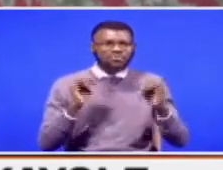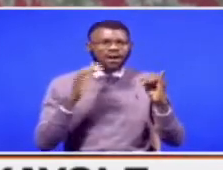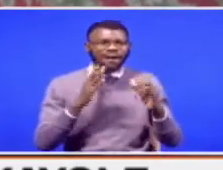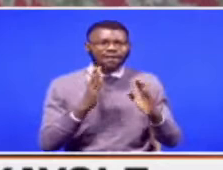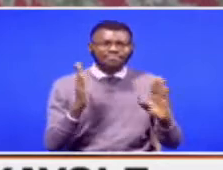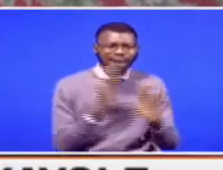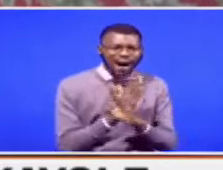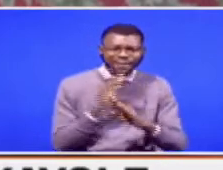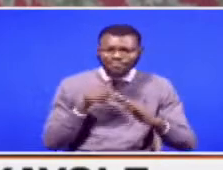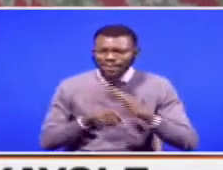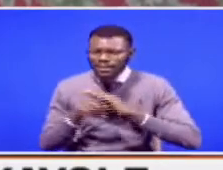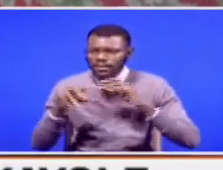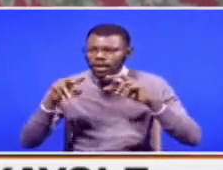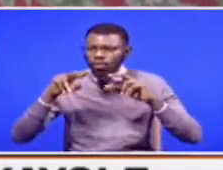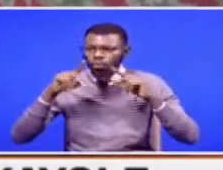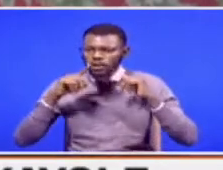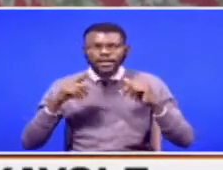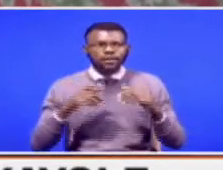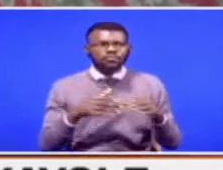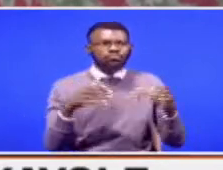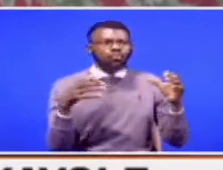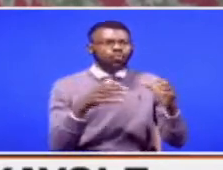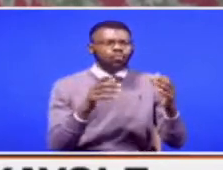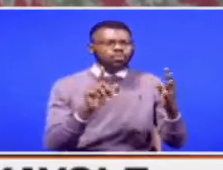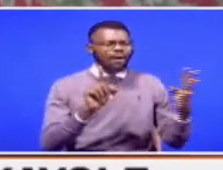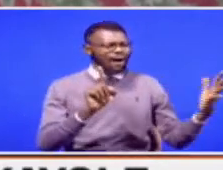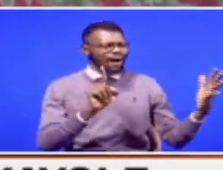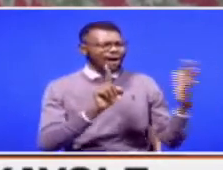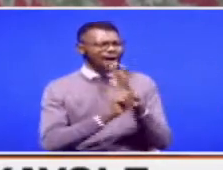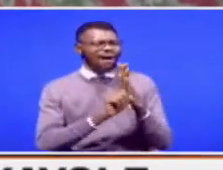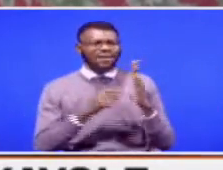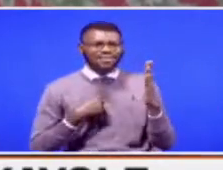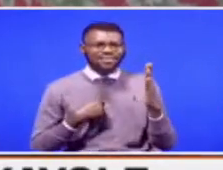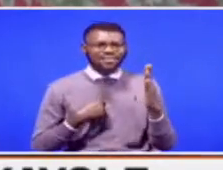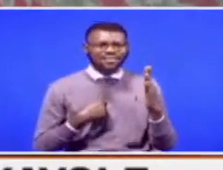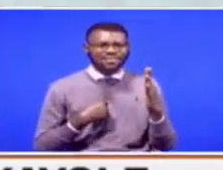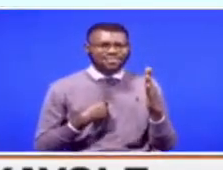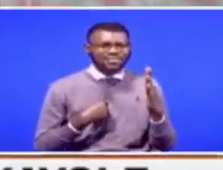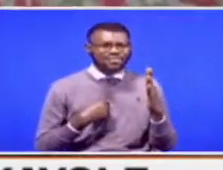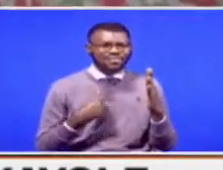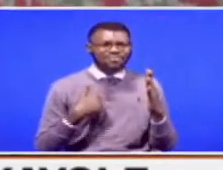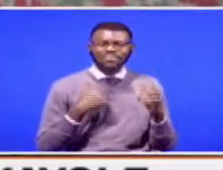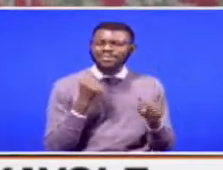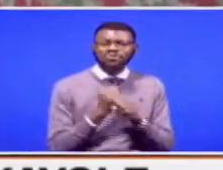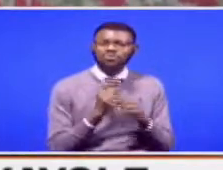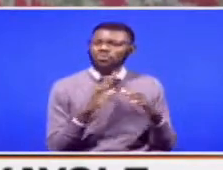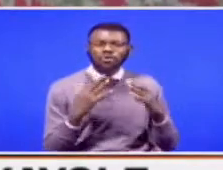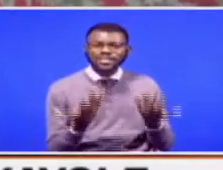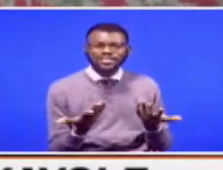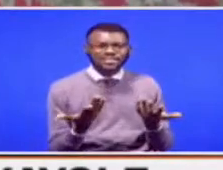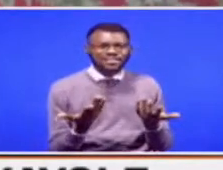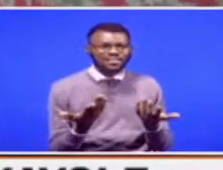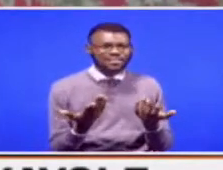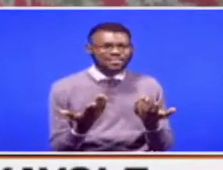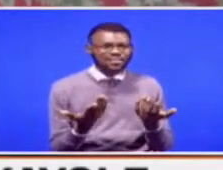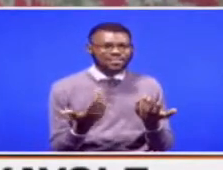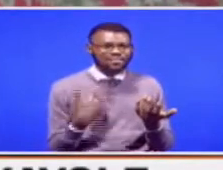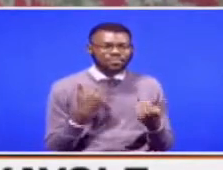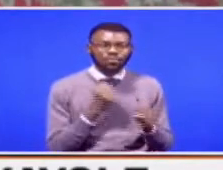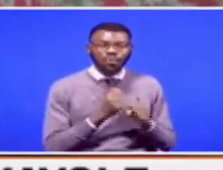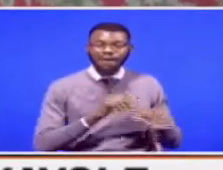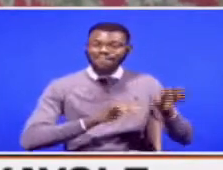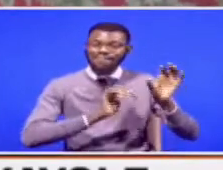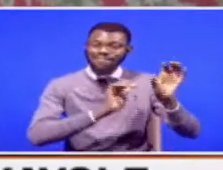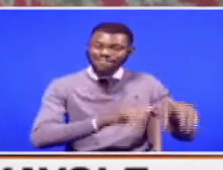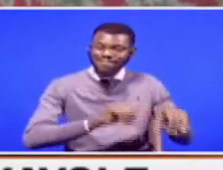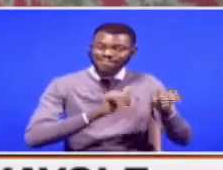kwa hoteli ndio hawa. Sasa ninashindwa mimi nitafanya namna gani? Sisi tunaendelea na ukulima na